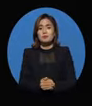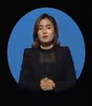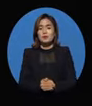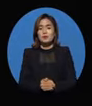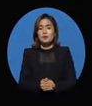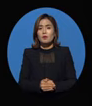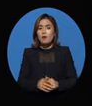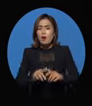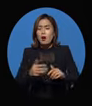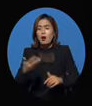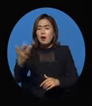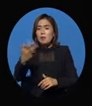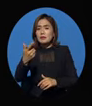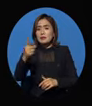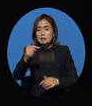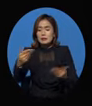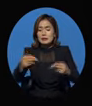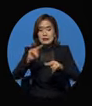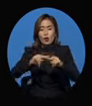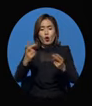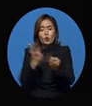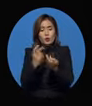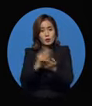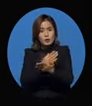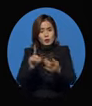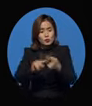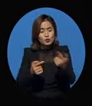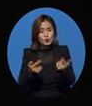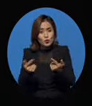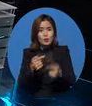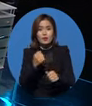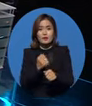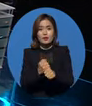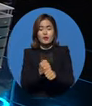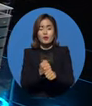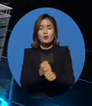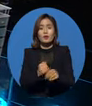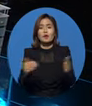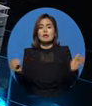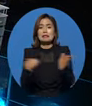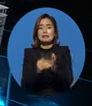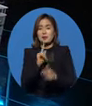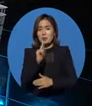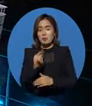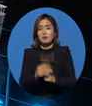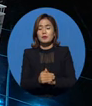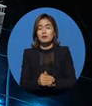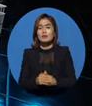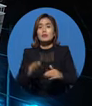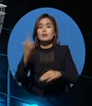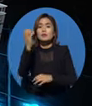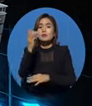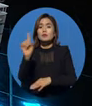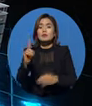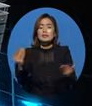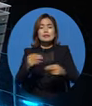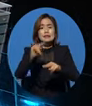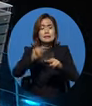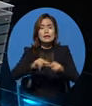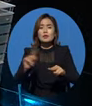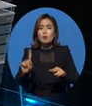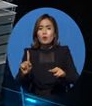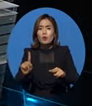막이 이 차이를 어떻게 나눠 살 것인지를 충분히 조율해서 조작했다는 말씀드리고 그래서 저는 기본적으로 일자리 는